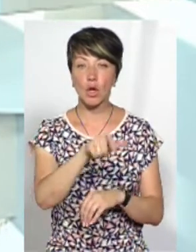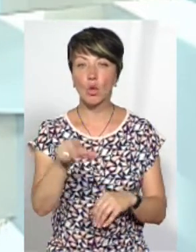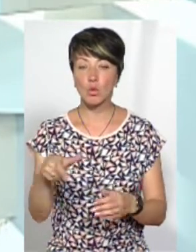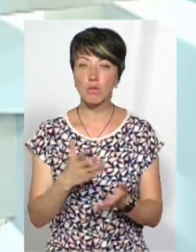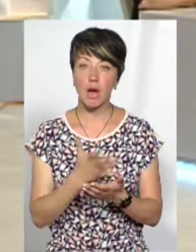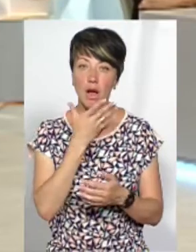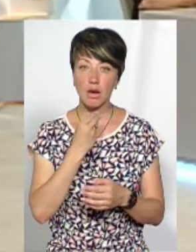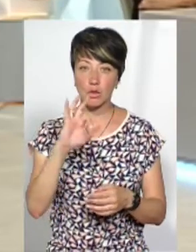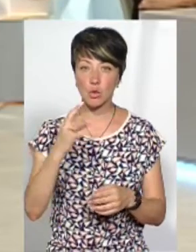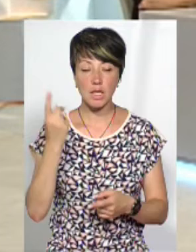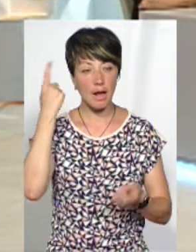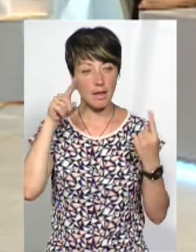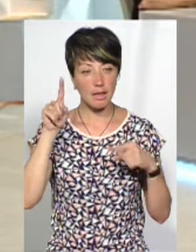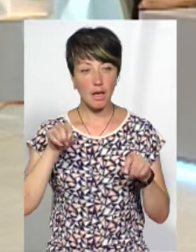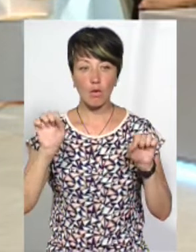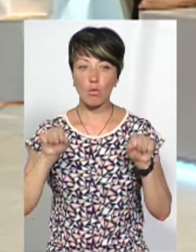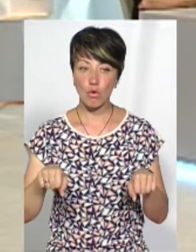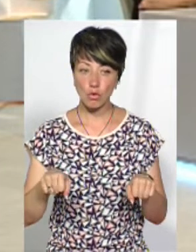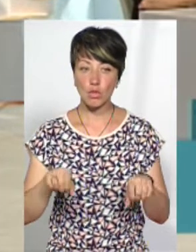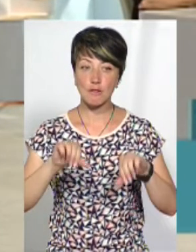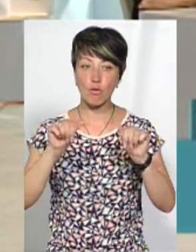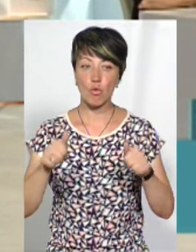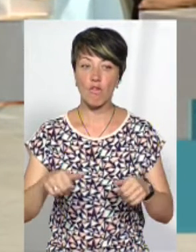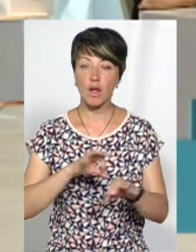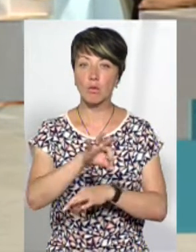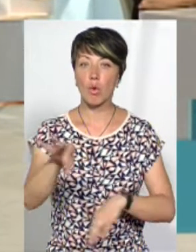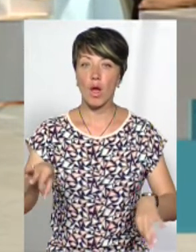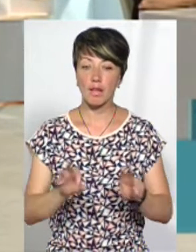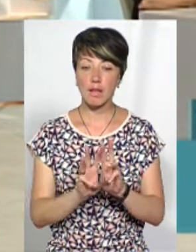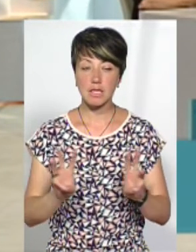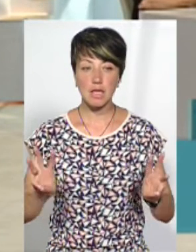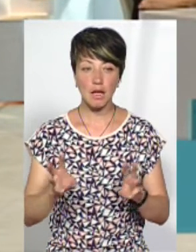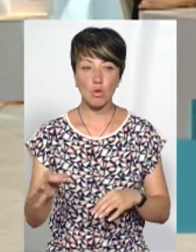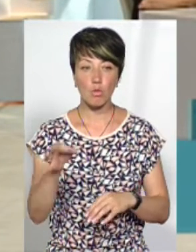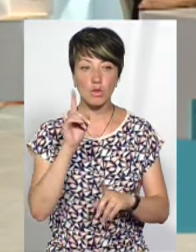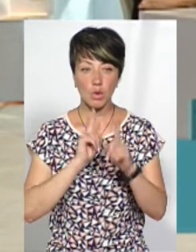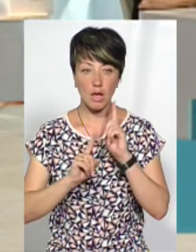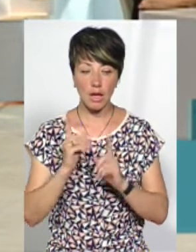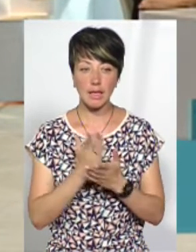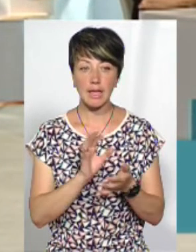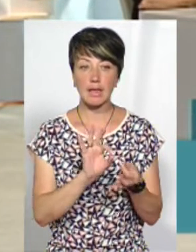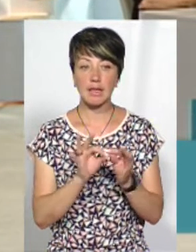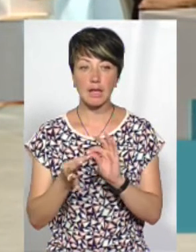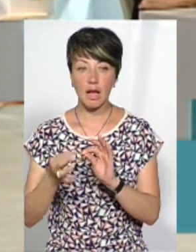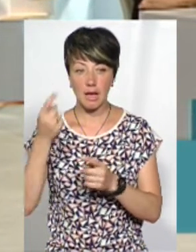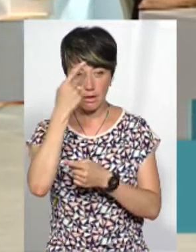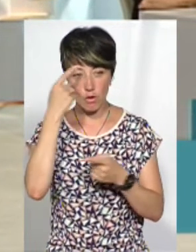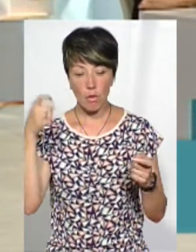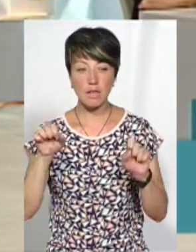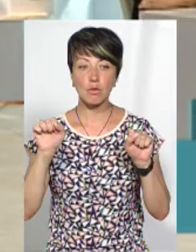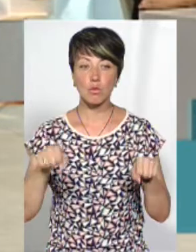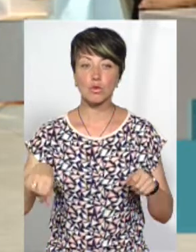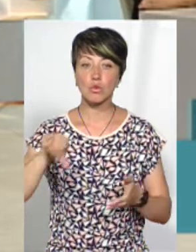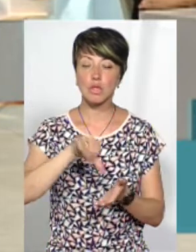які мають гарні соціальні ідеї, можуть сформувати проєкти. На сайті Хмельницької обласної ради є детальна інформація, і вони